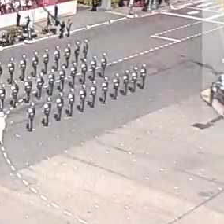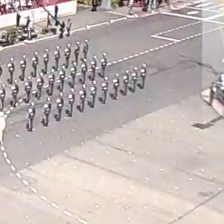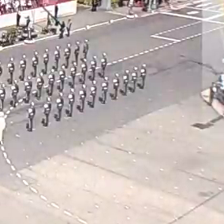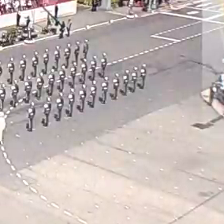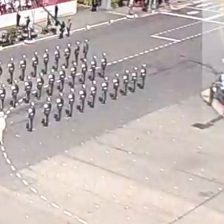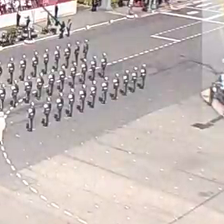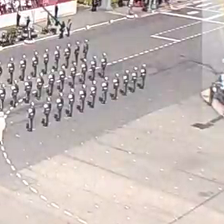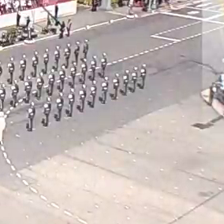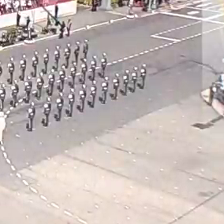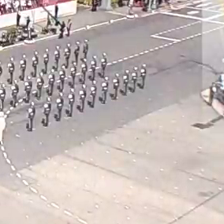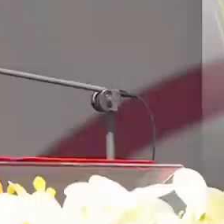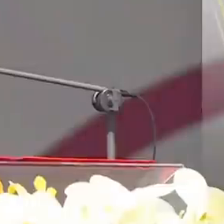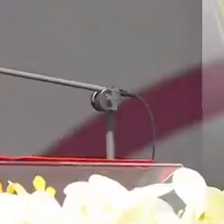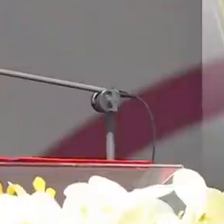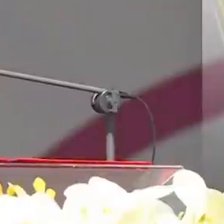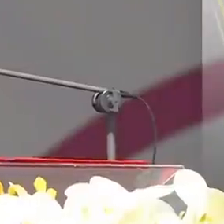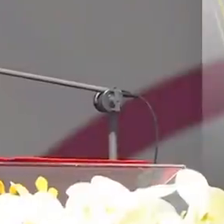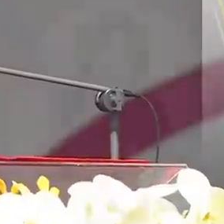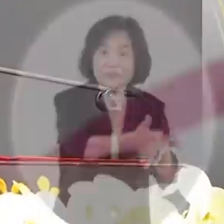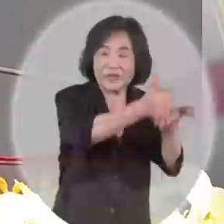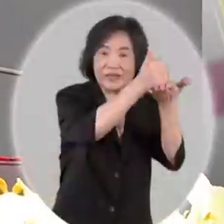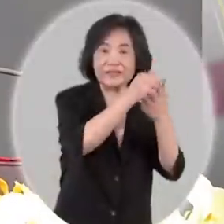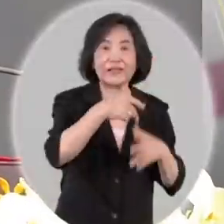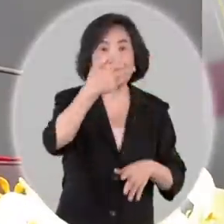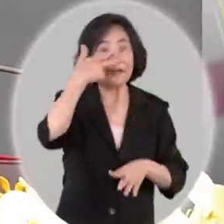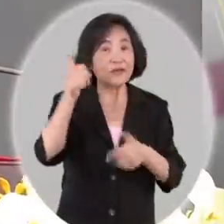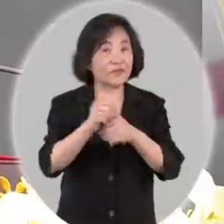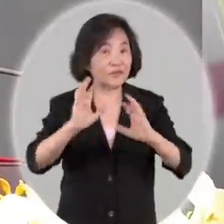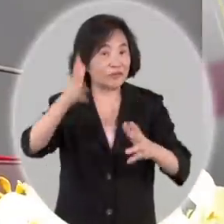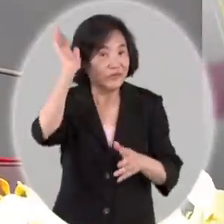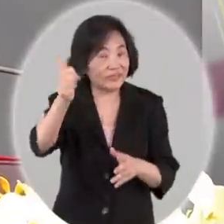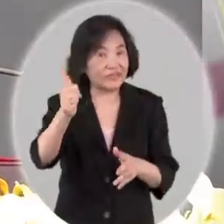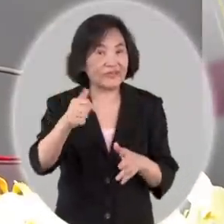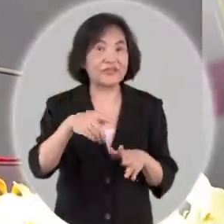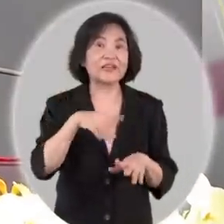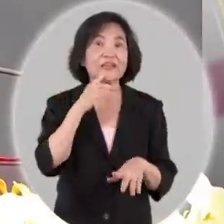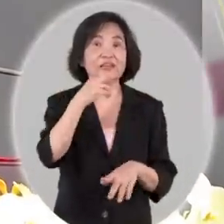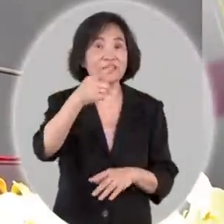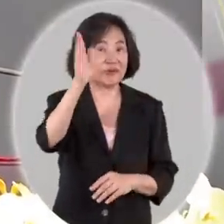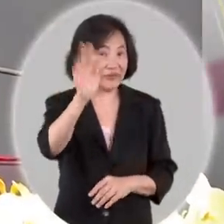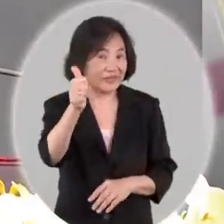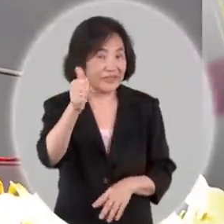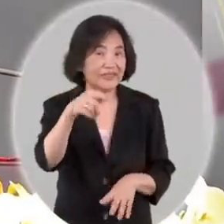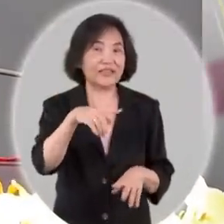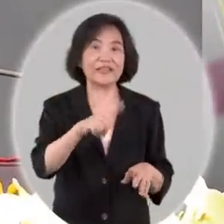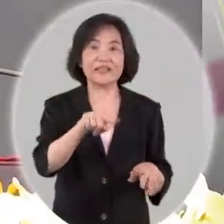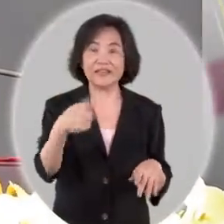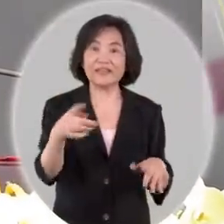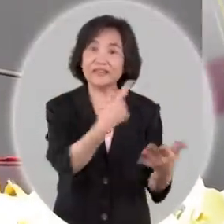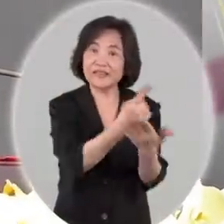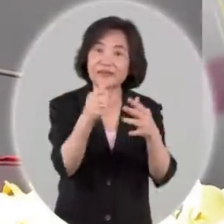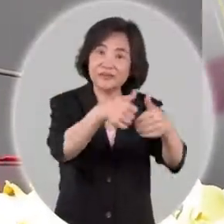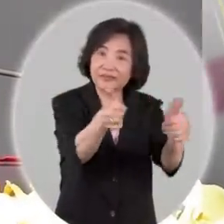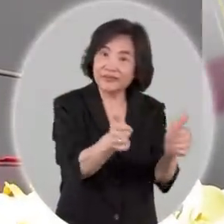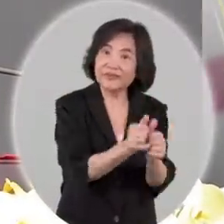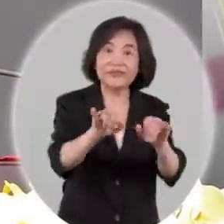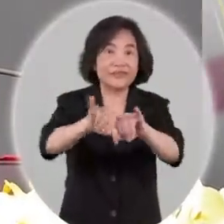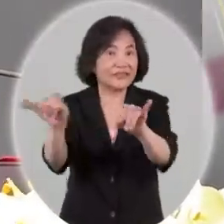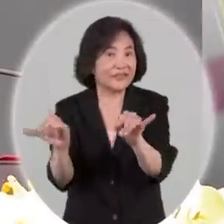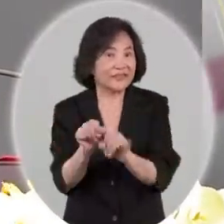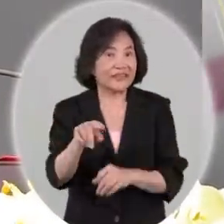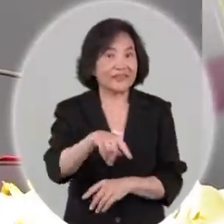敬爱的蔡总统、赖副总统、大会主席、尤院长，各位女士、各位先